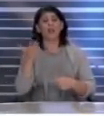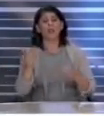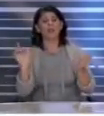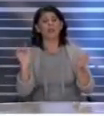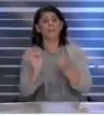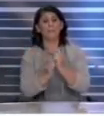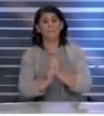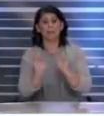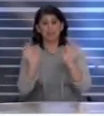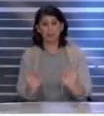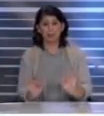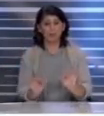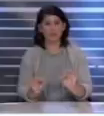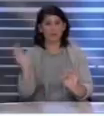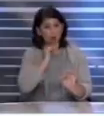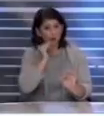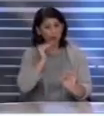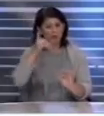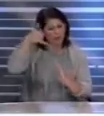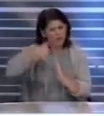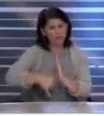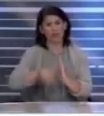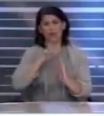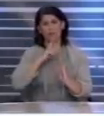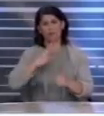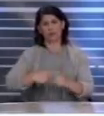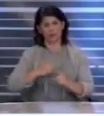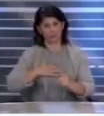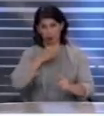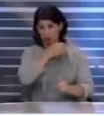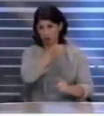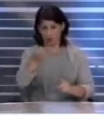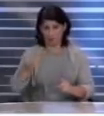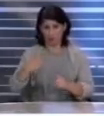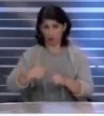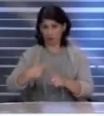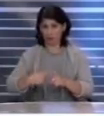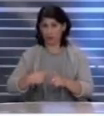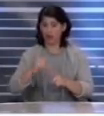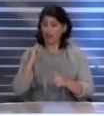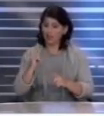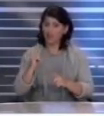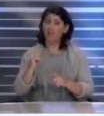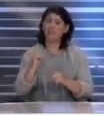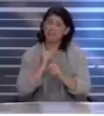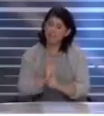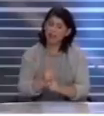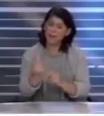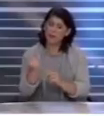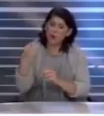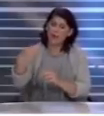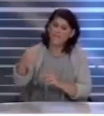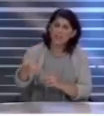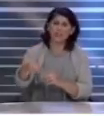και πιο ριζικά από ότι η Ελλάδα. Και θέλω να πω προς τους Έλληνες πολίτες, ιδίως στους πιο κάμνοντες μεταξύ τους,